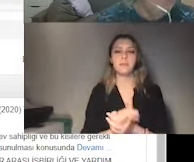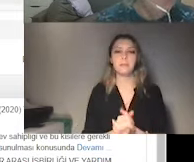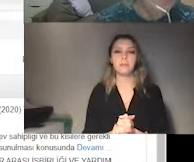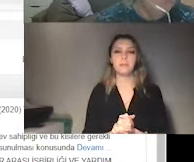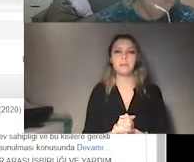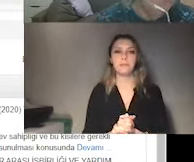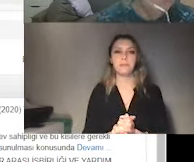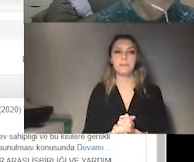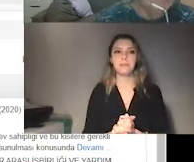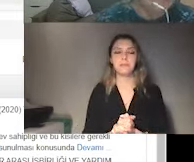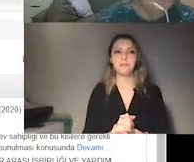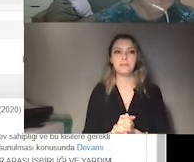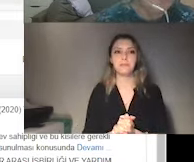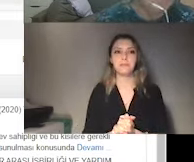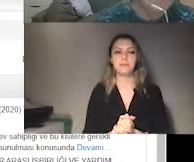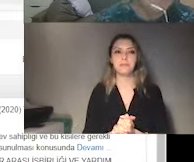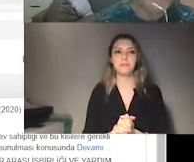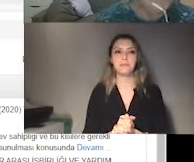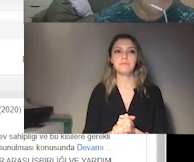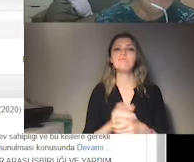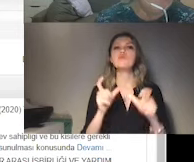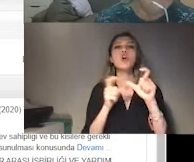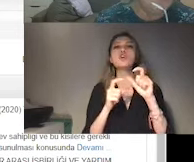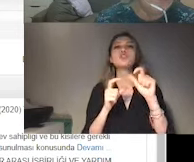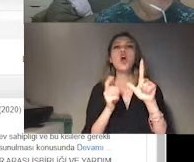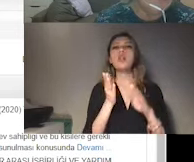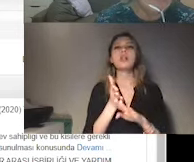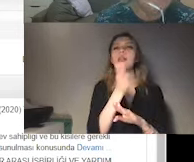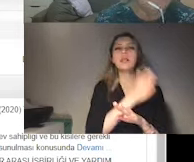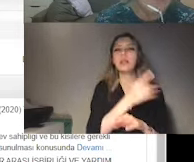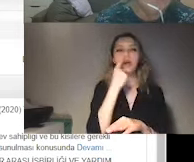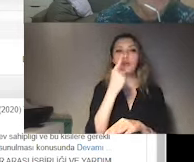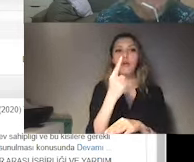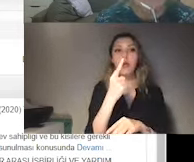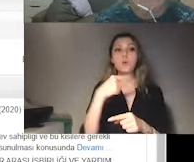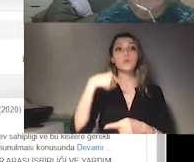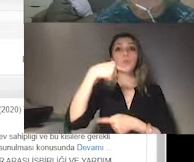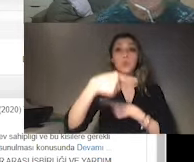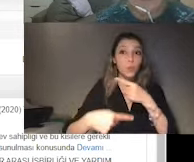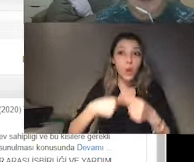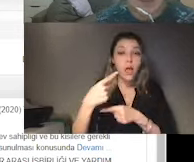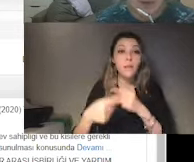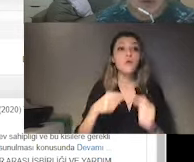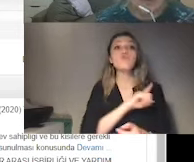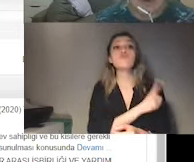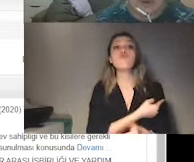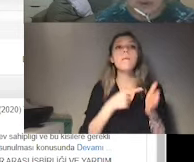şey de sol tarafta yine dolayısıyla sürdürülebilir kalkınma hedefleriyle de